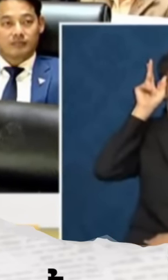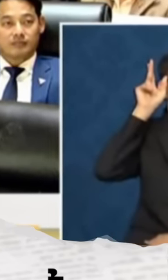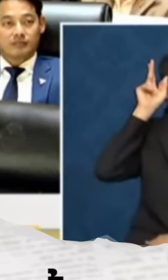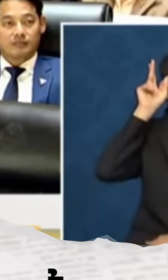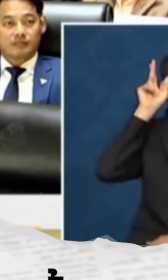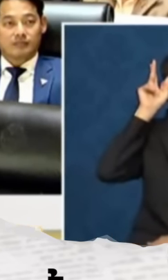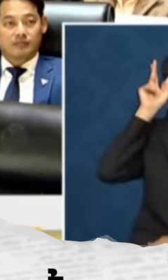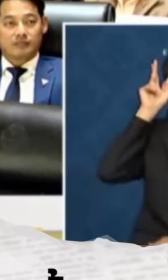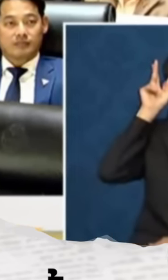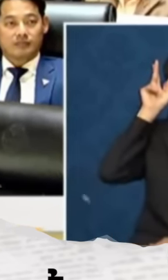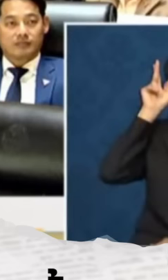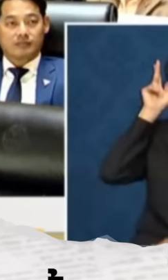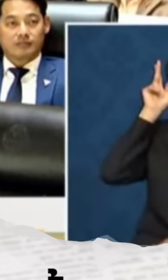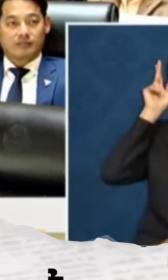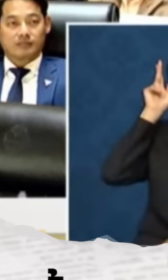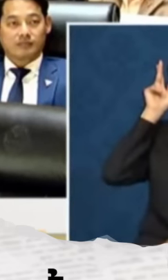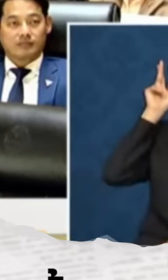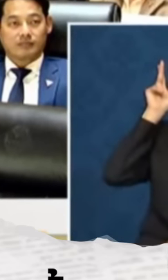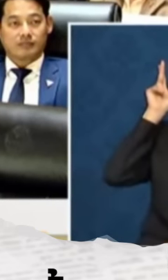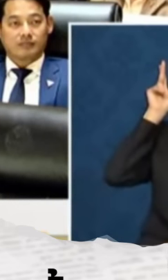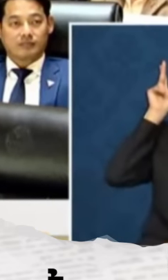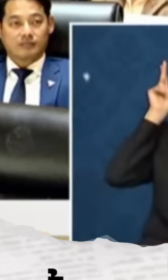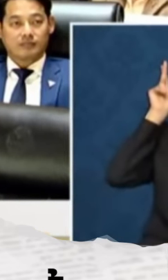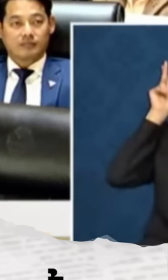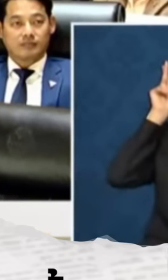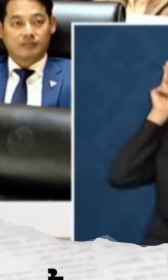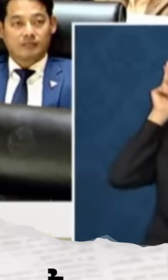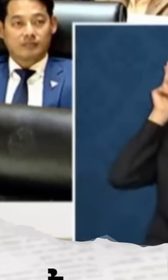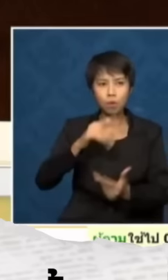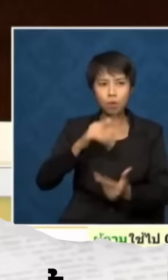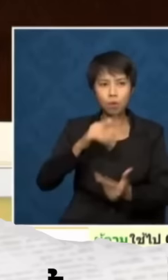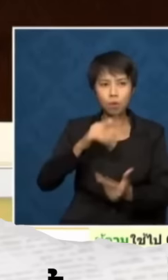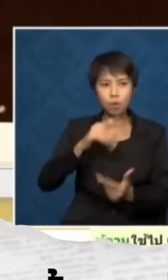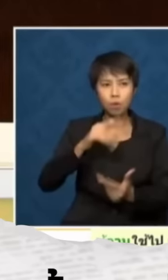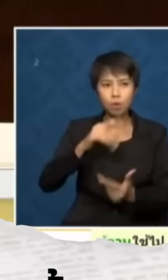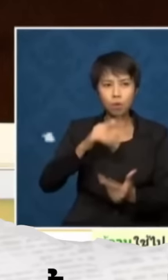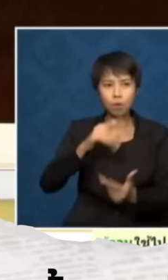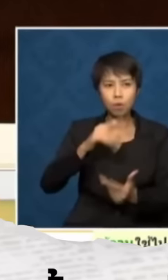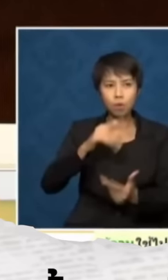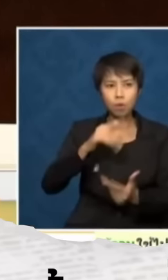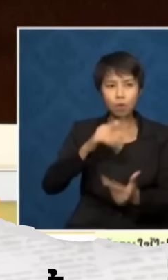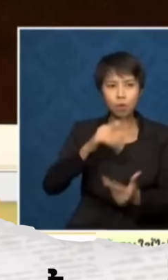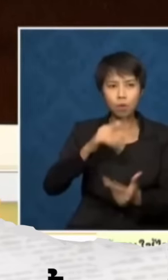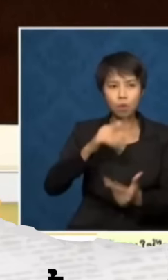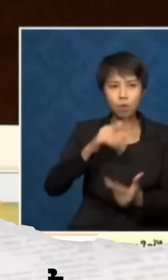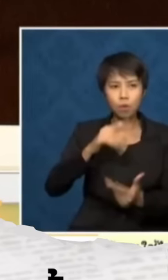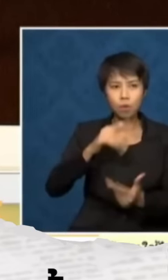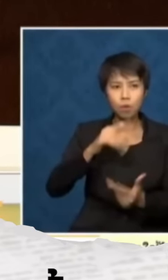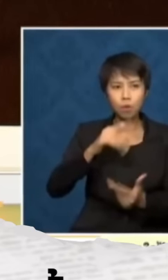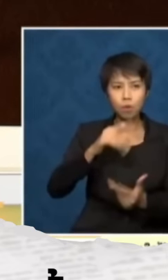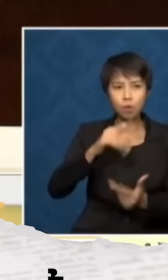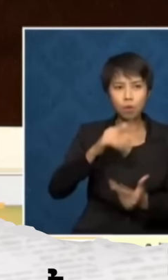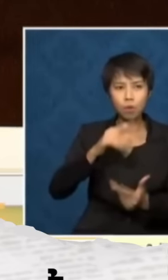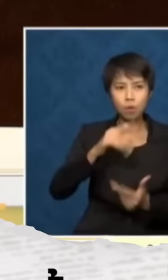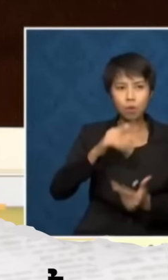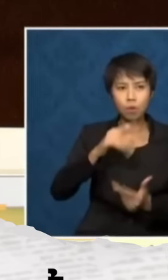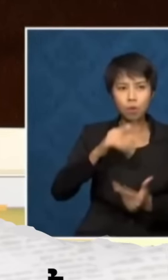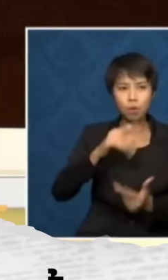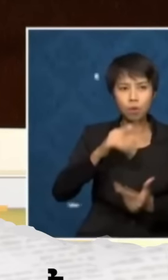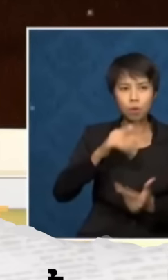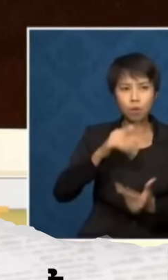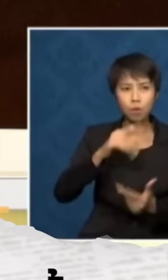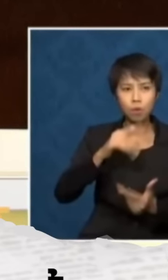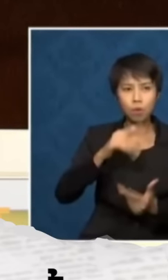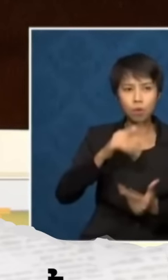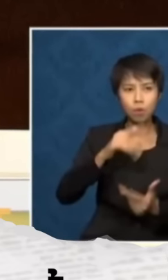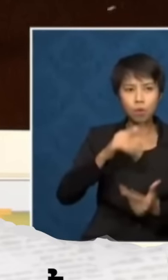ะคะหลังจากเกิดเหตุการณ์วุ่นวายนี้เนี่ยนายวันมูฮัมหมัดนอก็ได้ตัดบทไว้ว่ากระทู้นี้เนี่ยยาวพอสมควรแล้วนะขอให้เข้าวาระต่อ